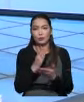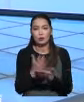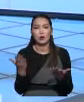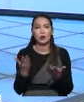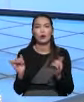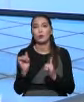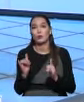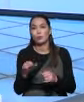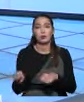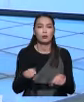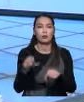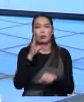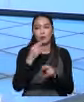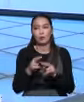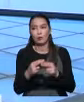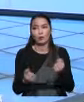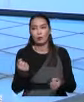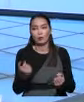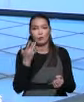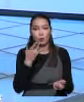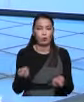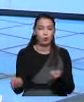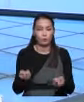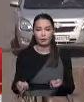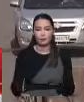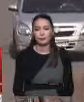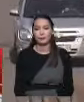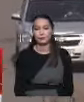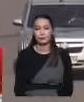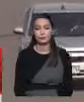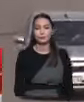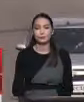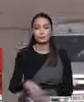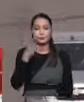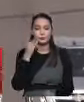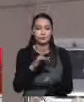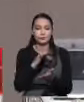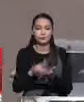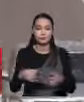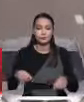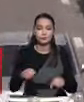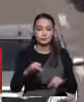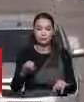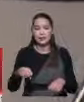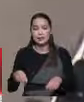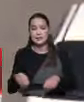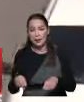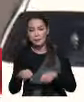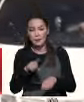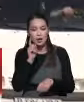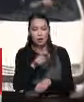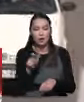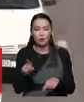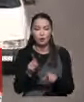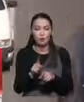шығып қалады деп рөлді еліңдеп отырамыз дейді. Толығырақ тілшіміз жеткізеді. Алматы қаласында мопед пен самокатқа мінген жастардың